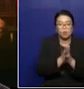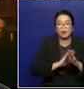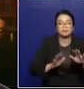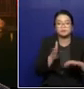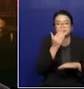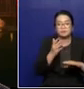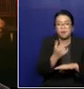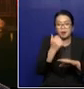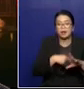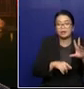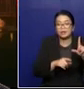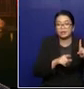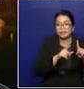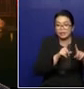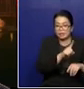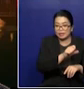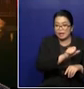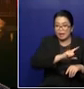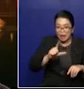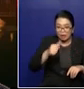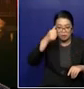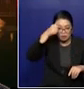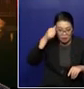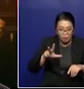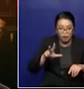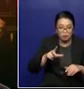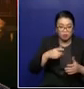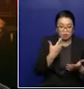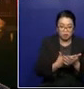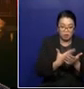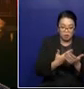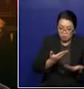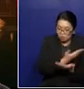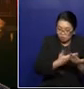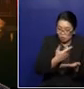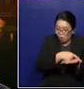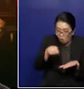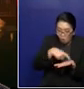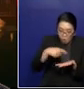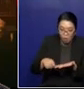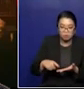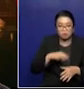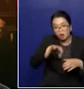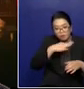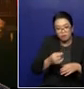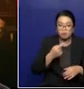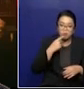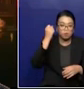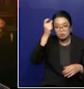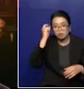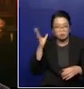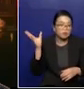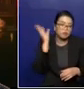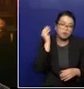านเนี่ยไม่เกิน3วันนั่งประชุมกันเนี่ยกินกาแฟไปมั่งกินขนมไปมั่งพูดมั่งเข้าใจฟังไ